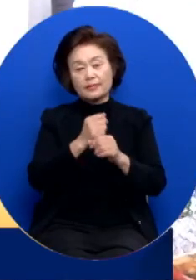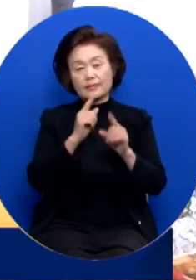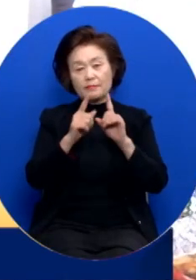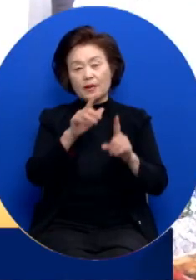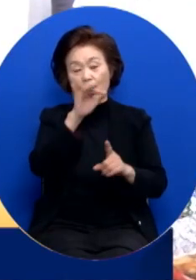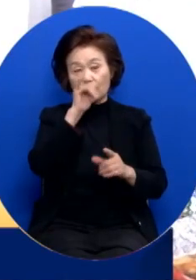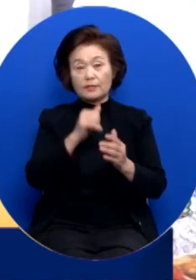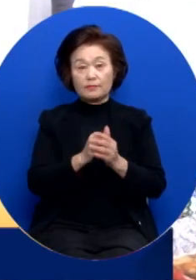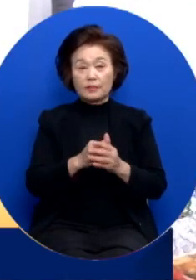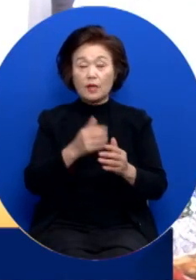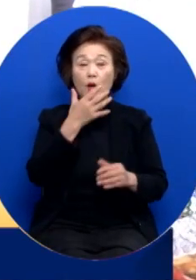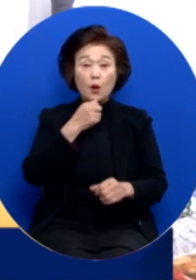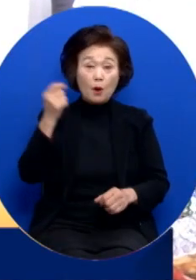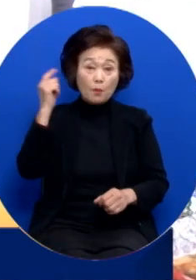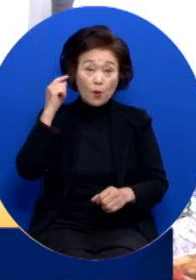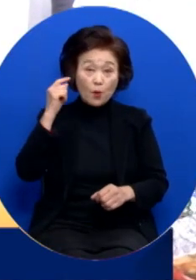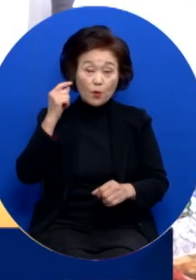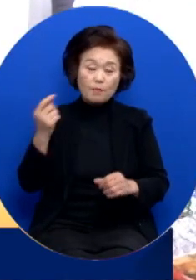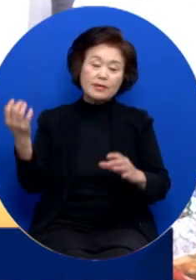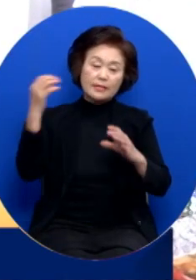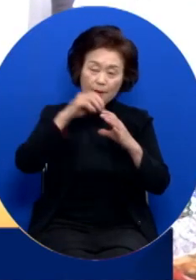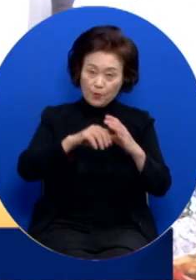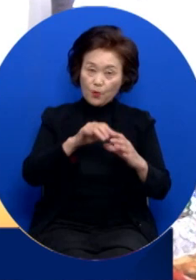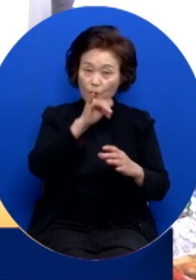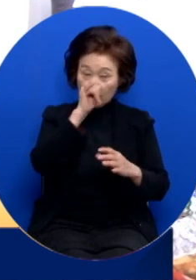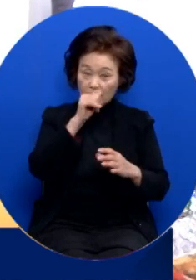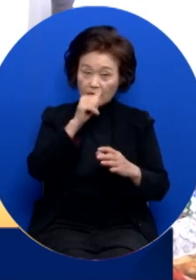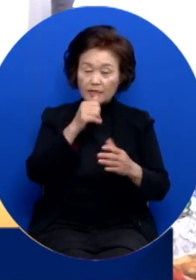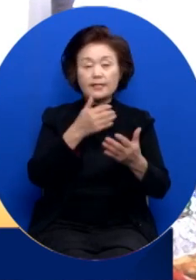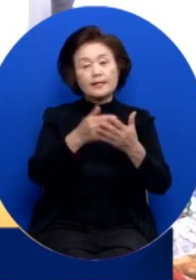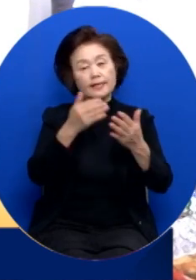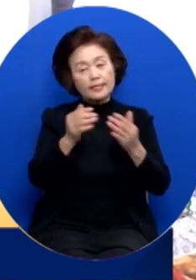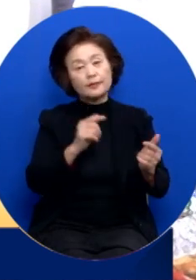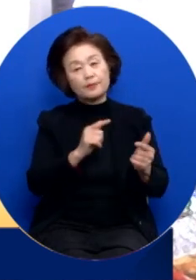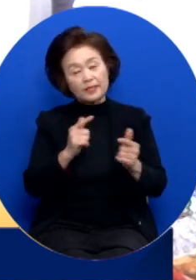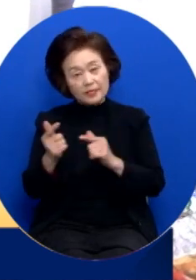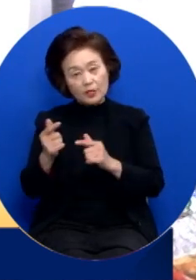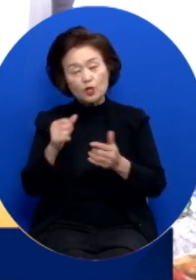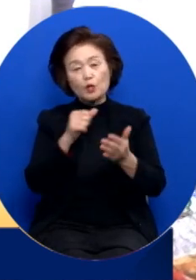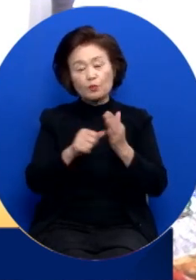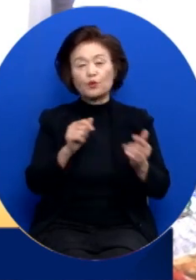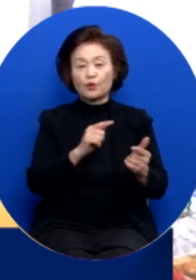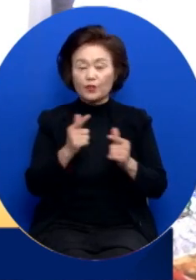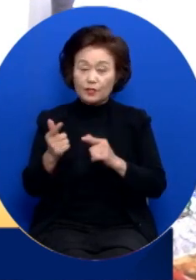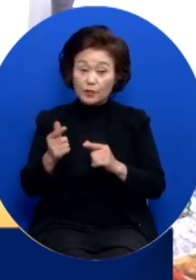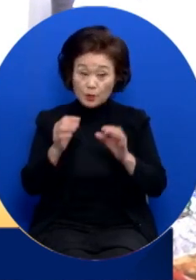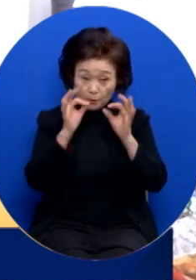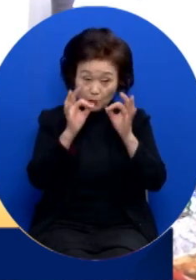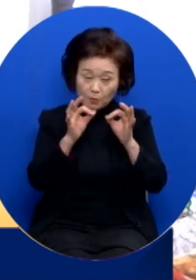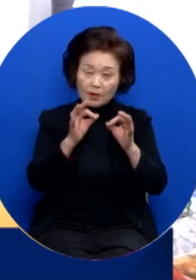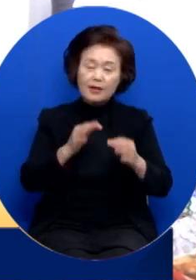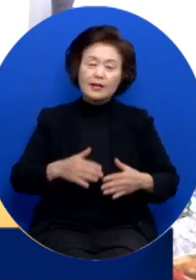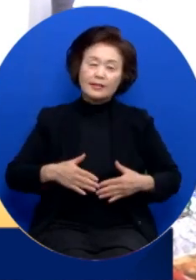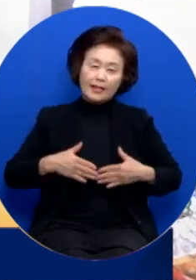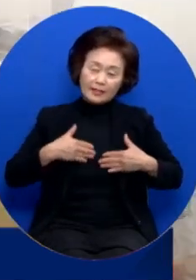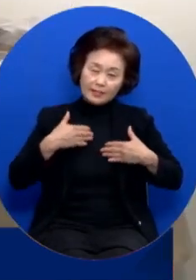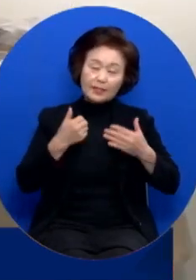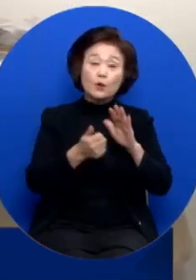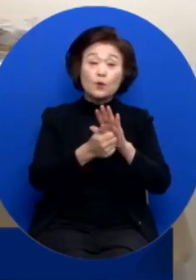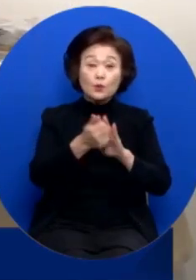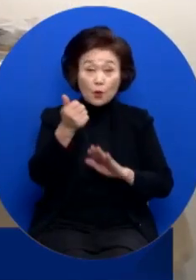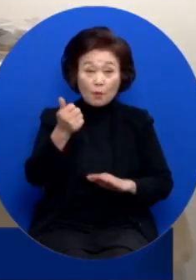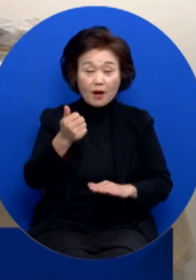복음을 담고 있는 작품들은 굉장히 따뜻하고 위로가 되고 뭔가 소망을 갖게